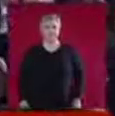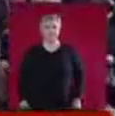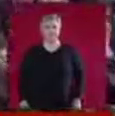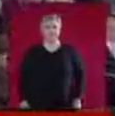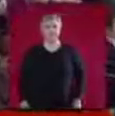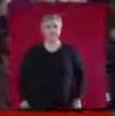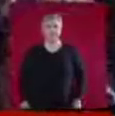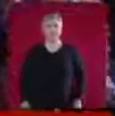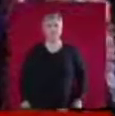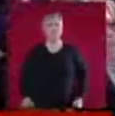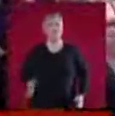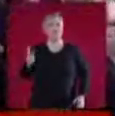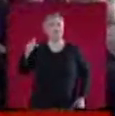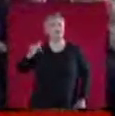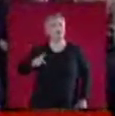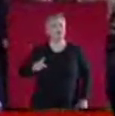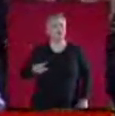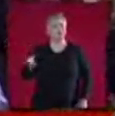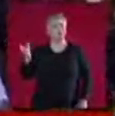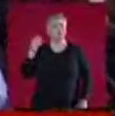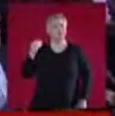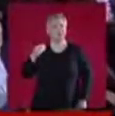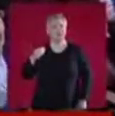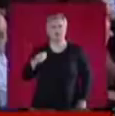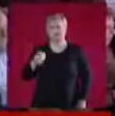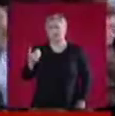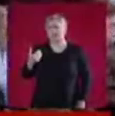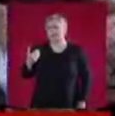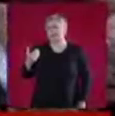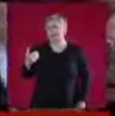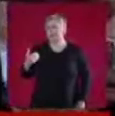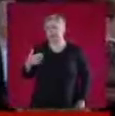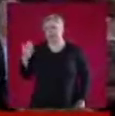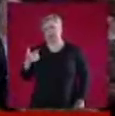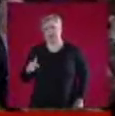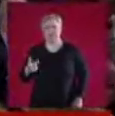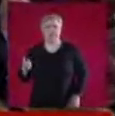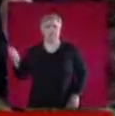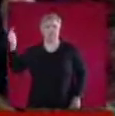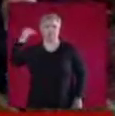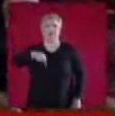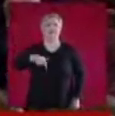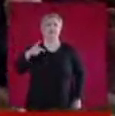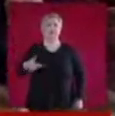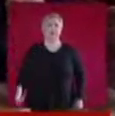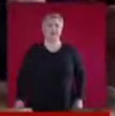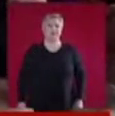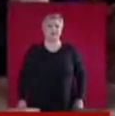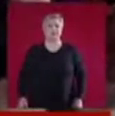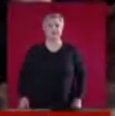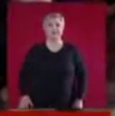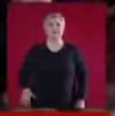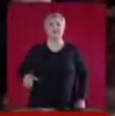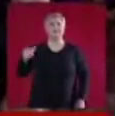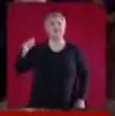τον άκουσα σήμερα λίγο πριν φύγω από το γραφείο μου για να έρθω εδώ σε αυτή τη συνέντευξη στον